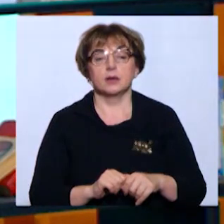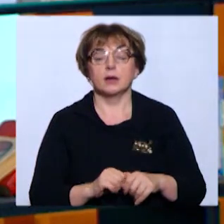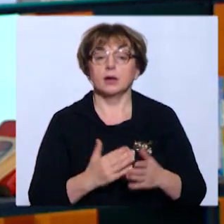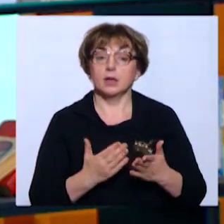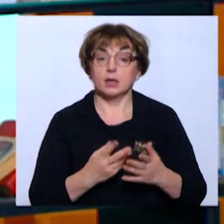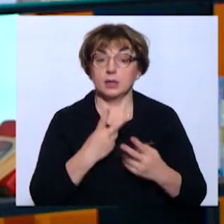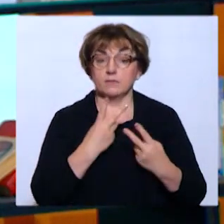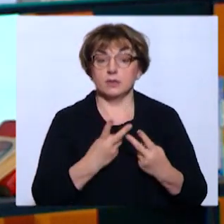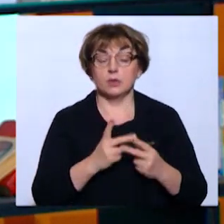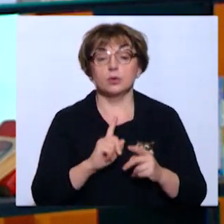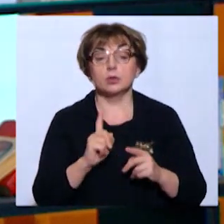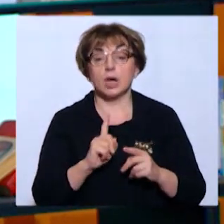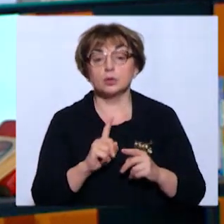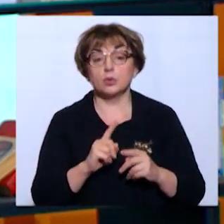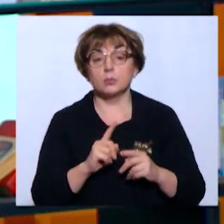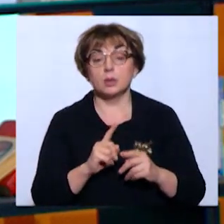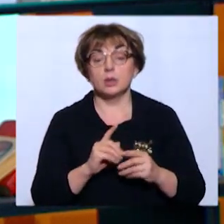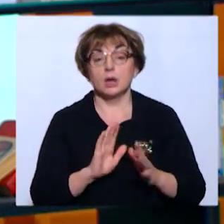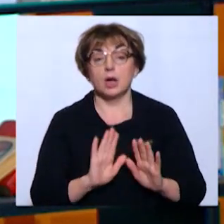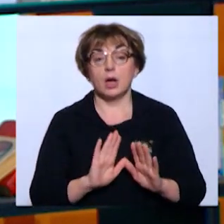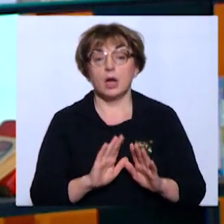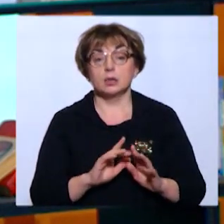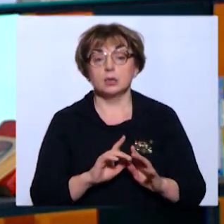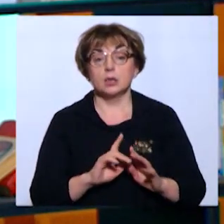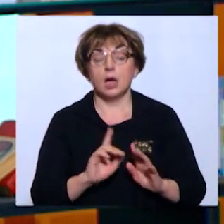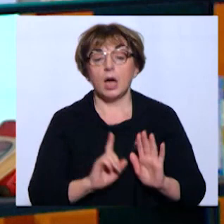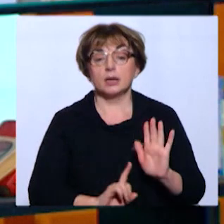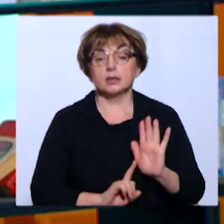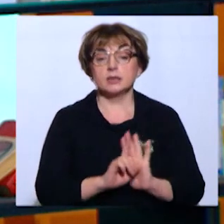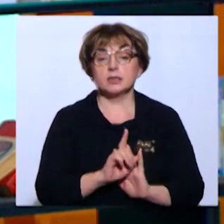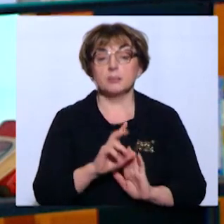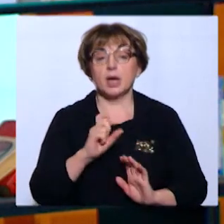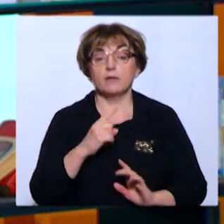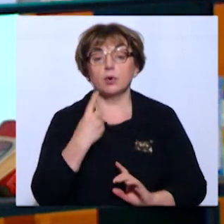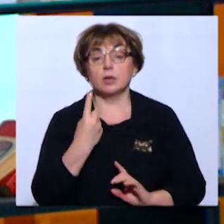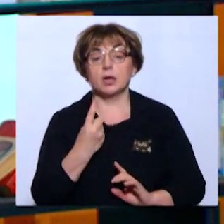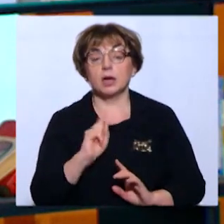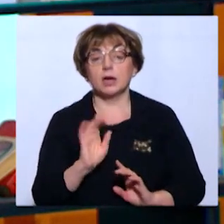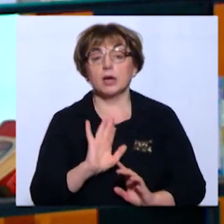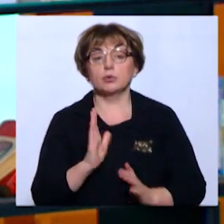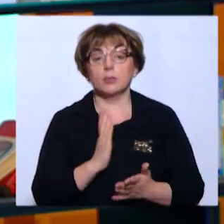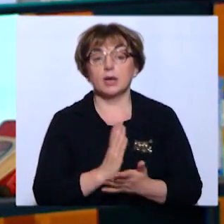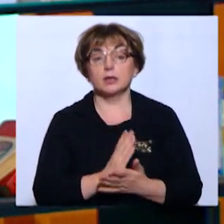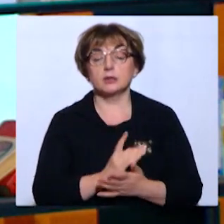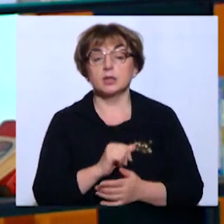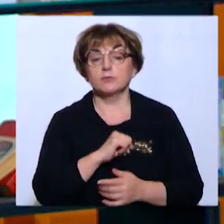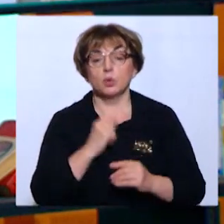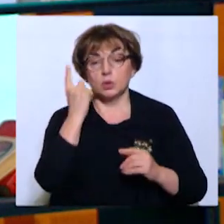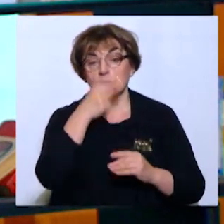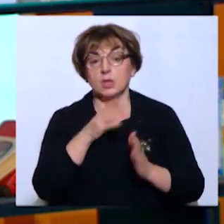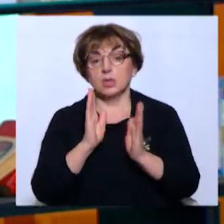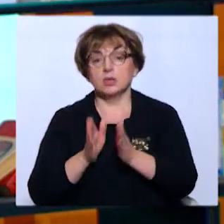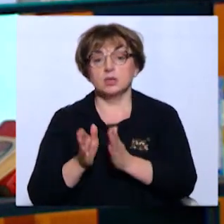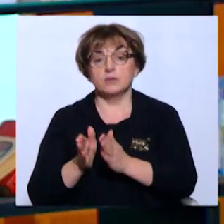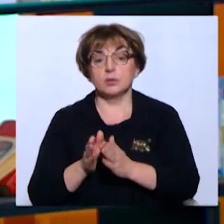ეხლა განვიხილოთ, რატომ არ იწყება ევოლუცია, ანუ ევოლუციის ერთეული რატომ არ არის ინდივიდი.